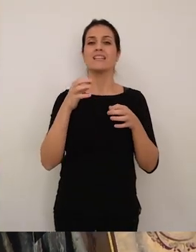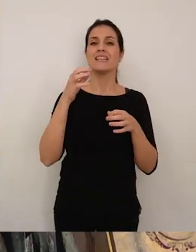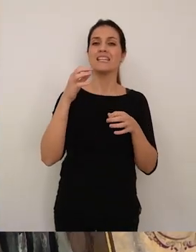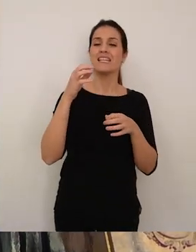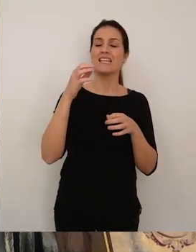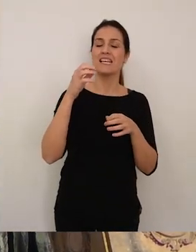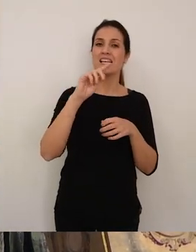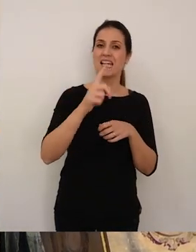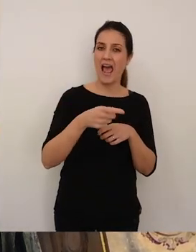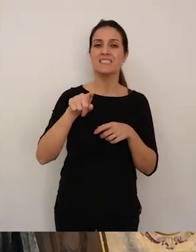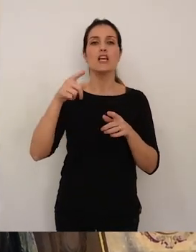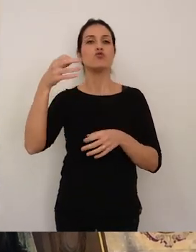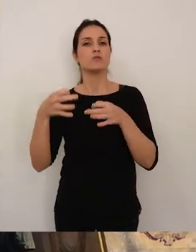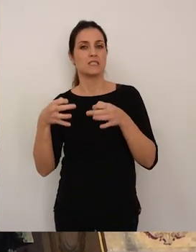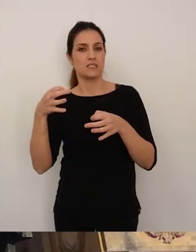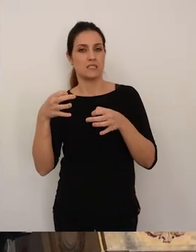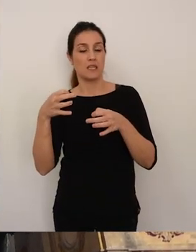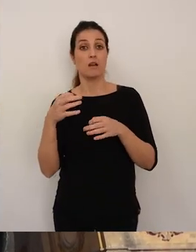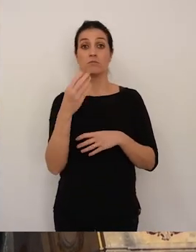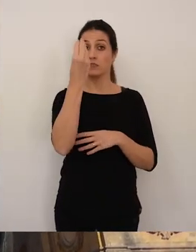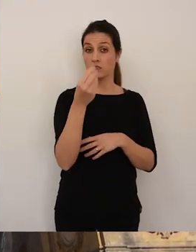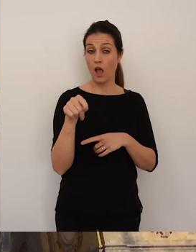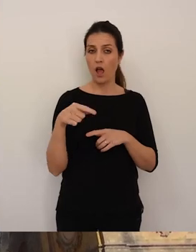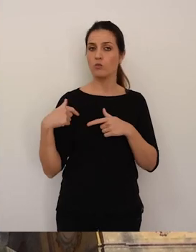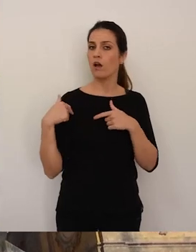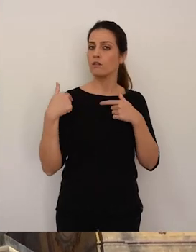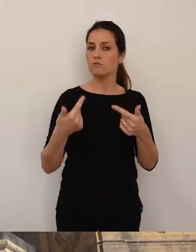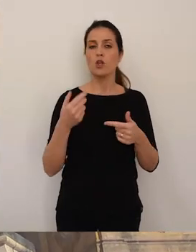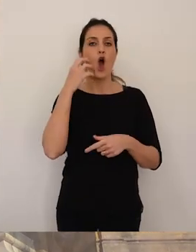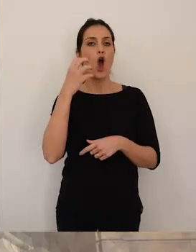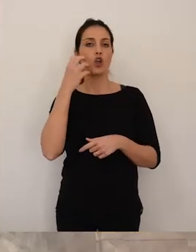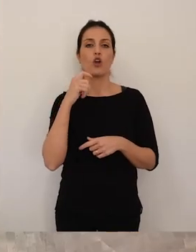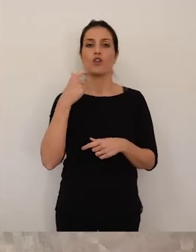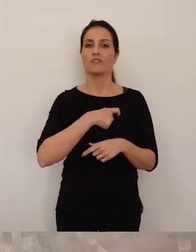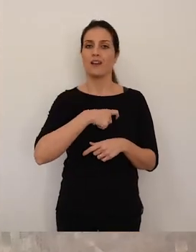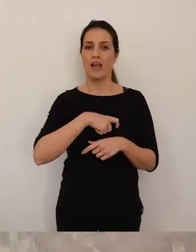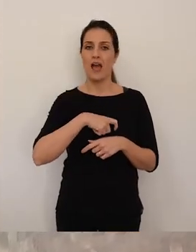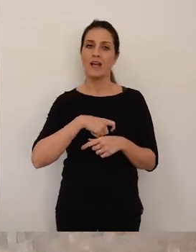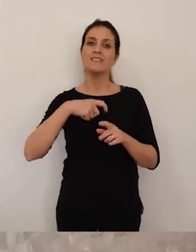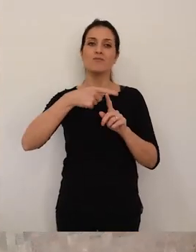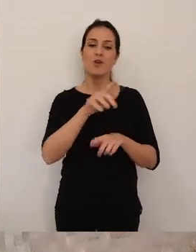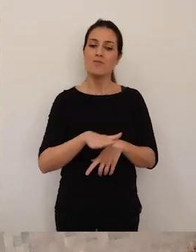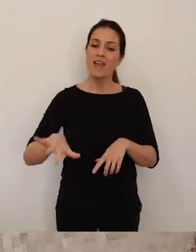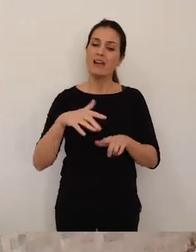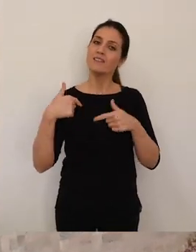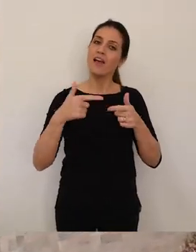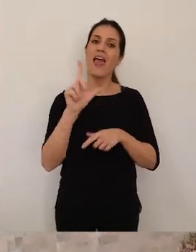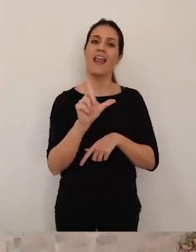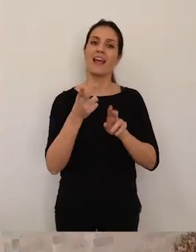maestosa statua rende onore al prestigio del noto tricasino e dona un tocco di eleganza all'intera piazza.